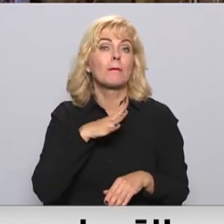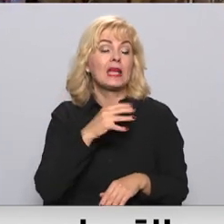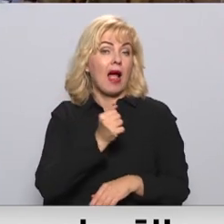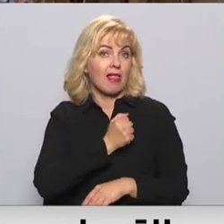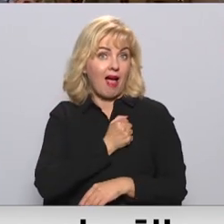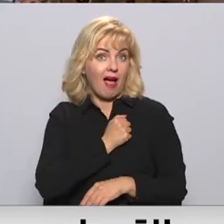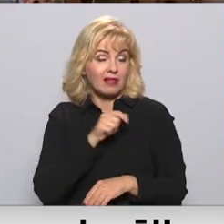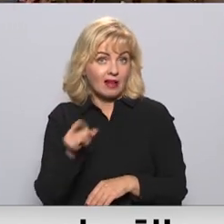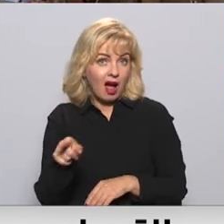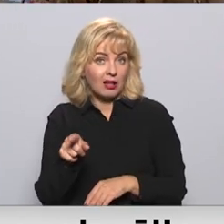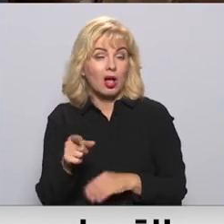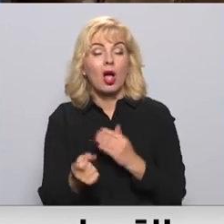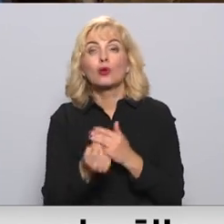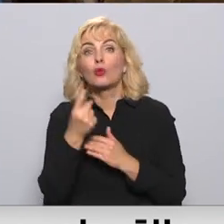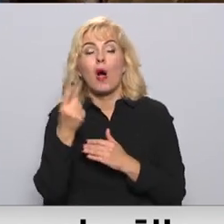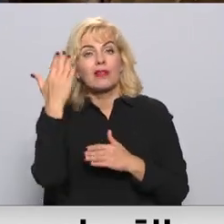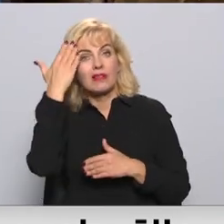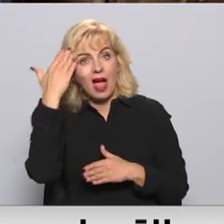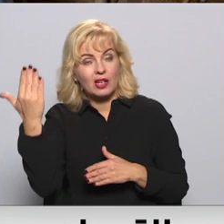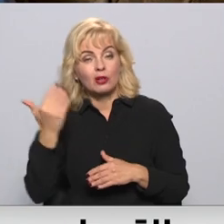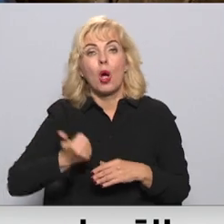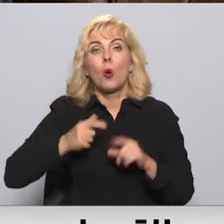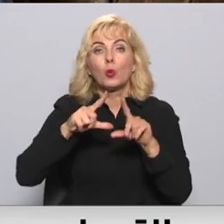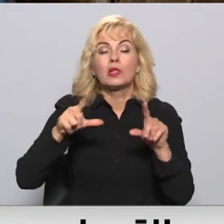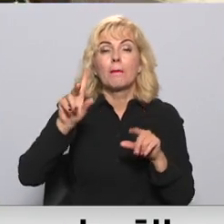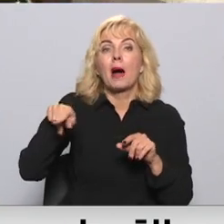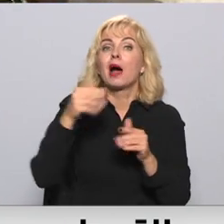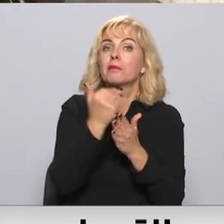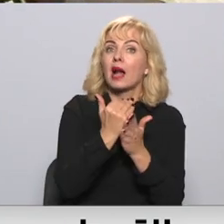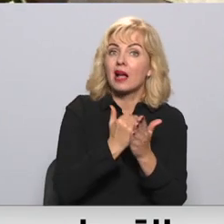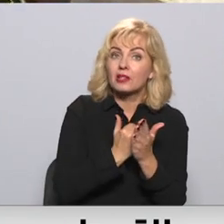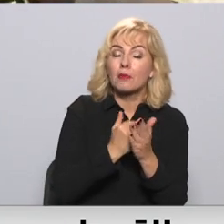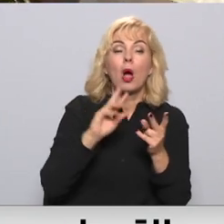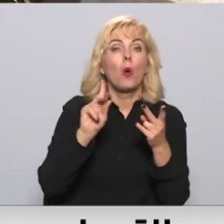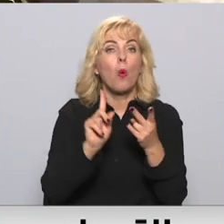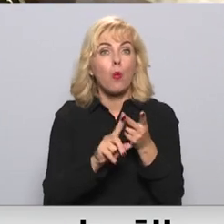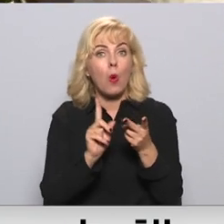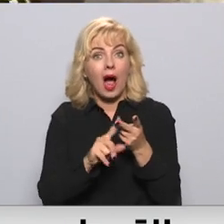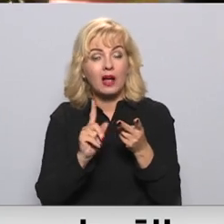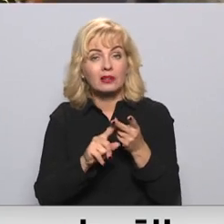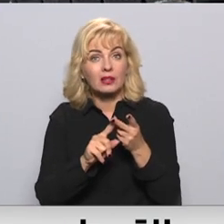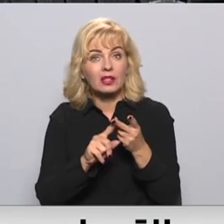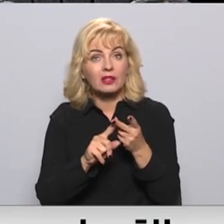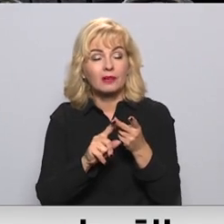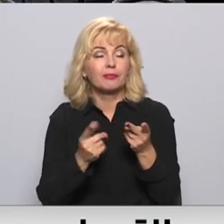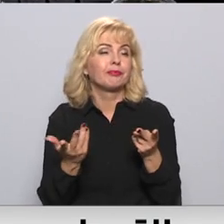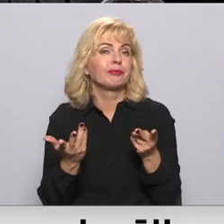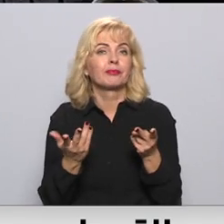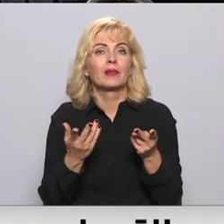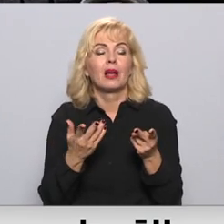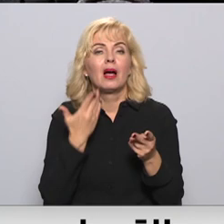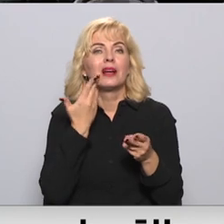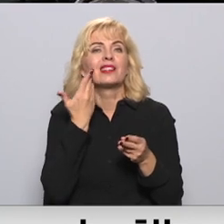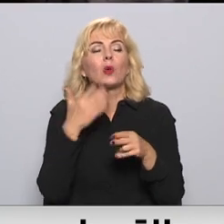Te cēloņi ir gan nezināšana uzņēmumu par šīm prasībām. Otrs cēlons, protams, ir tā kopumā tāda